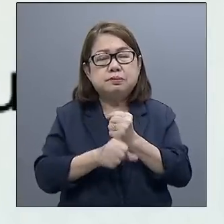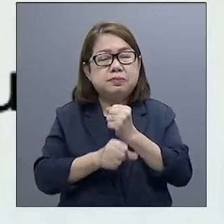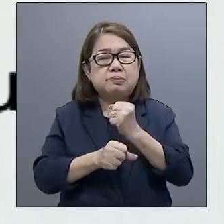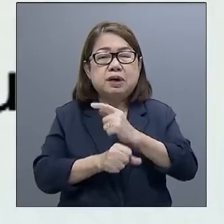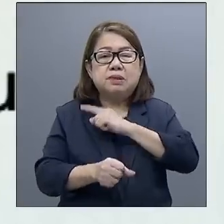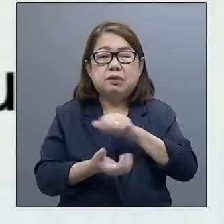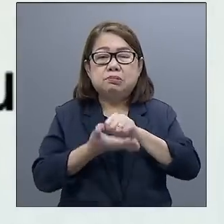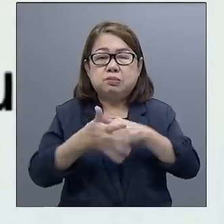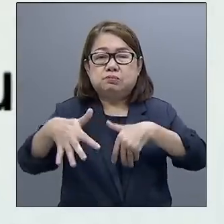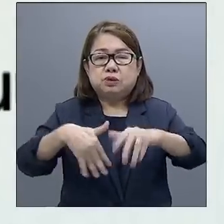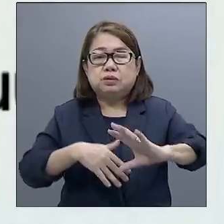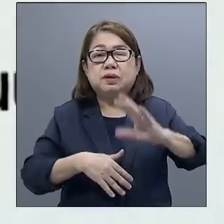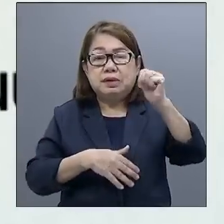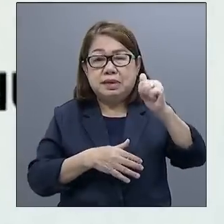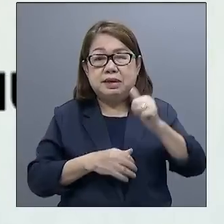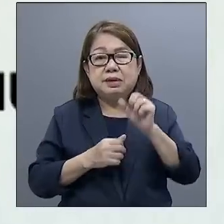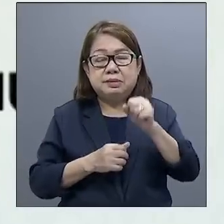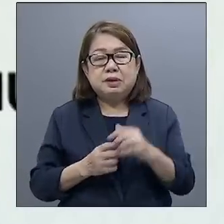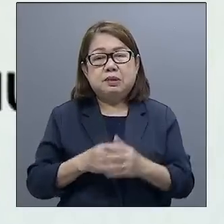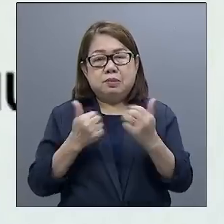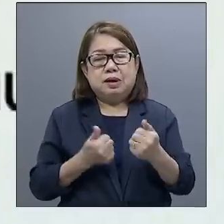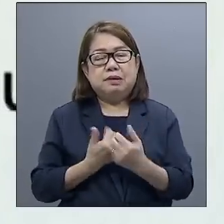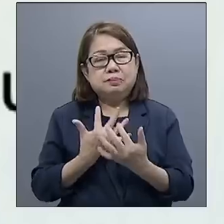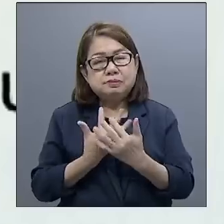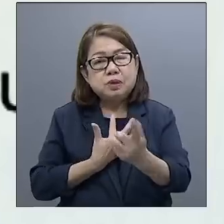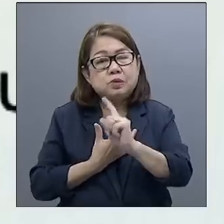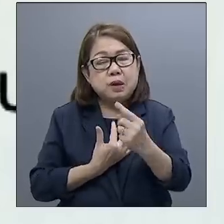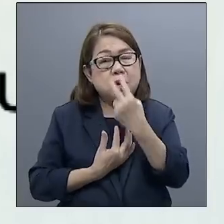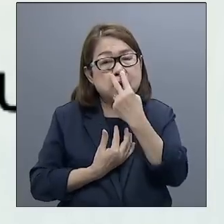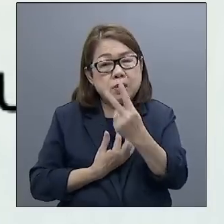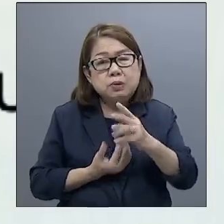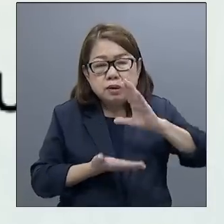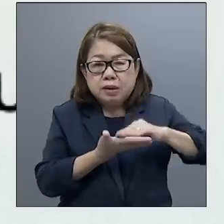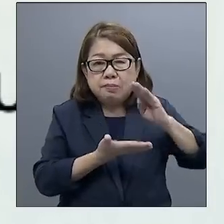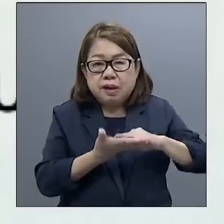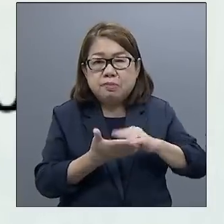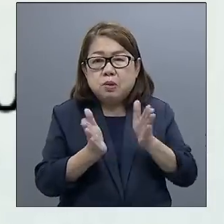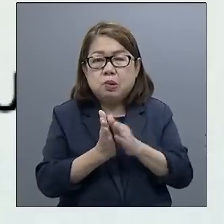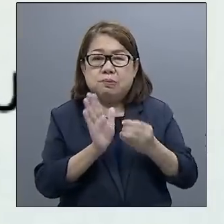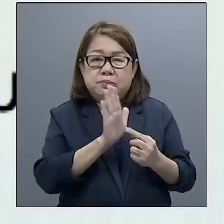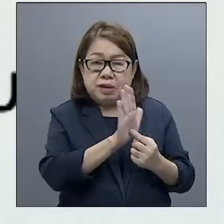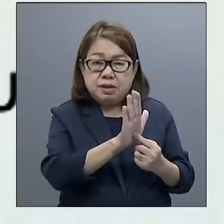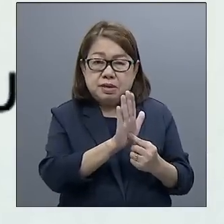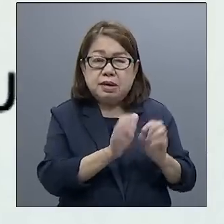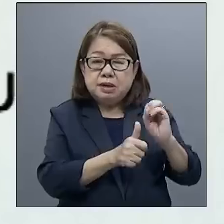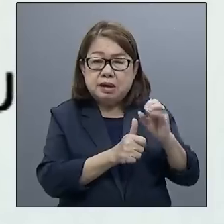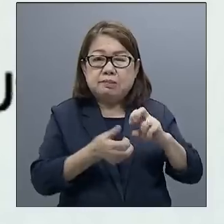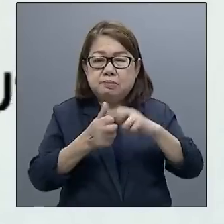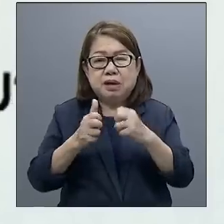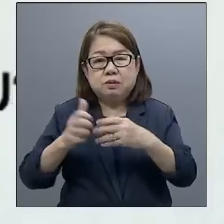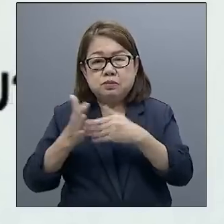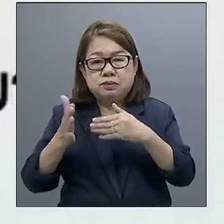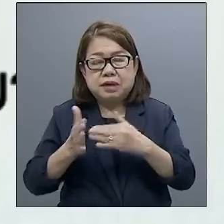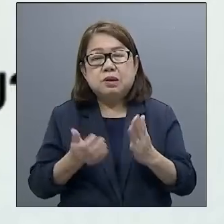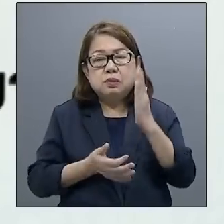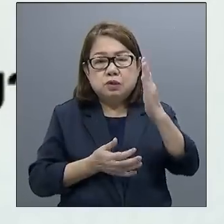ประชาชนอย่างมีประสิทธิภาพวันนี้ก็มารับฟังเพื่อรวบรวมข้อมูลข้อเสนอแนะปัญหาอุปสรรคเพื่อเตรียมความพร้อมในการ